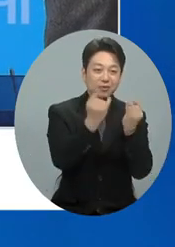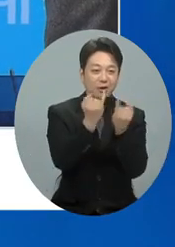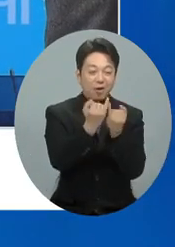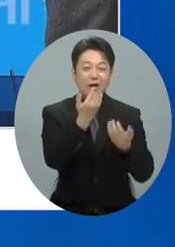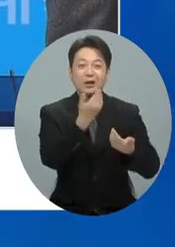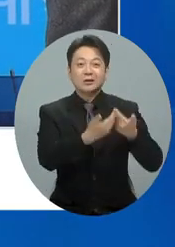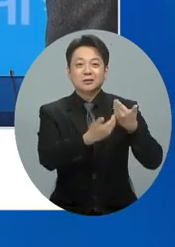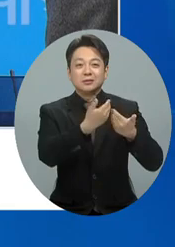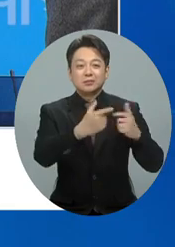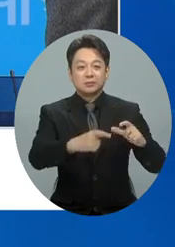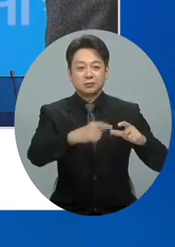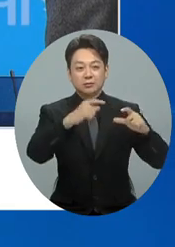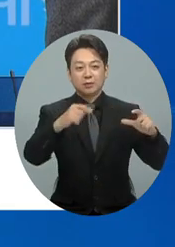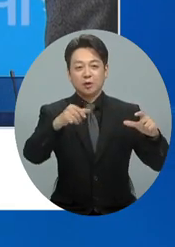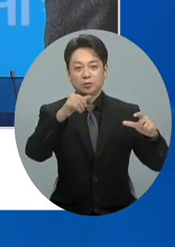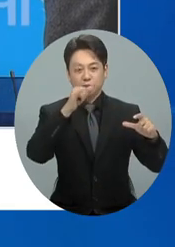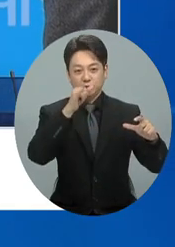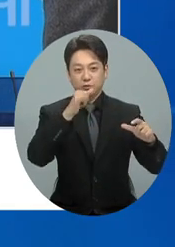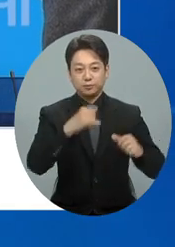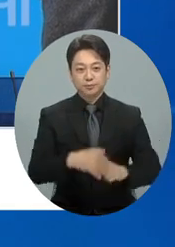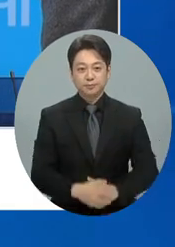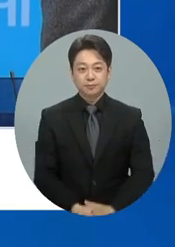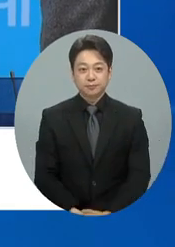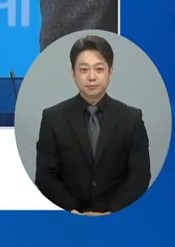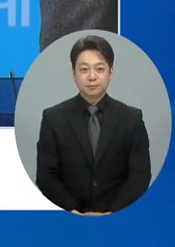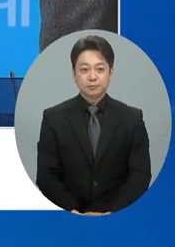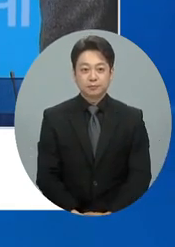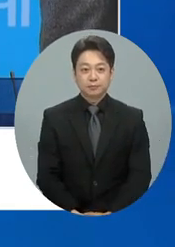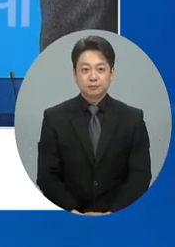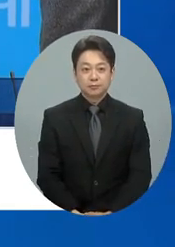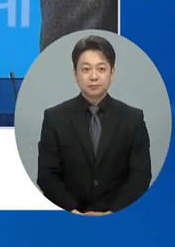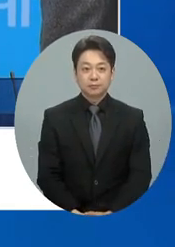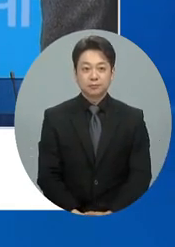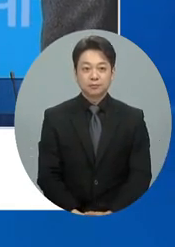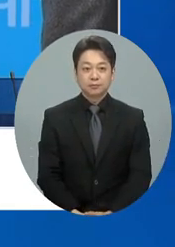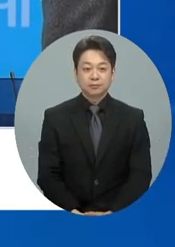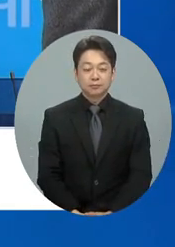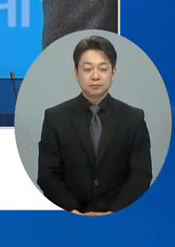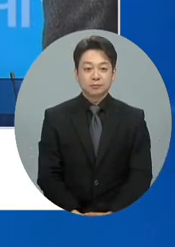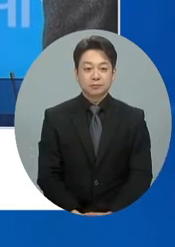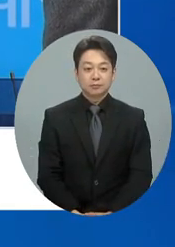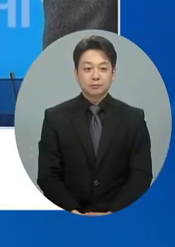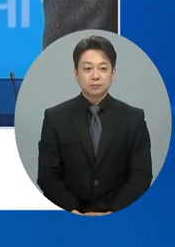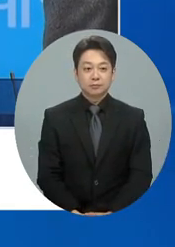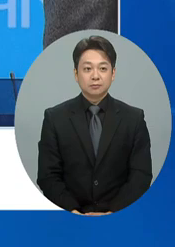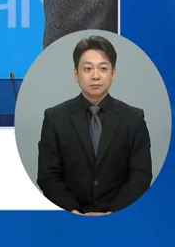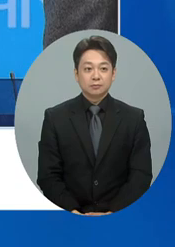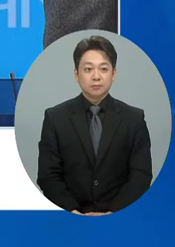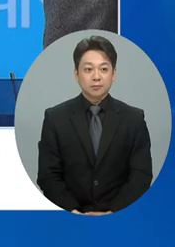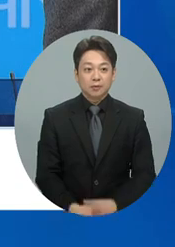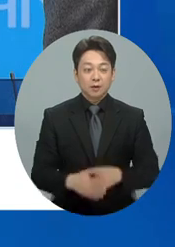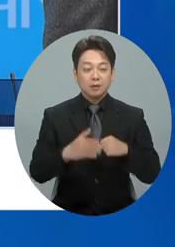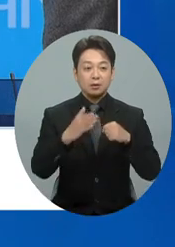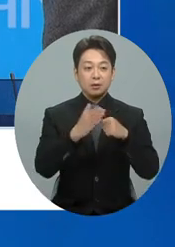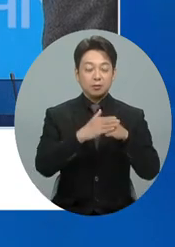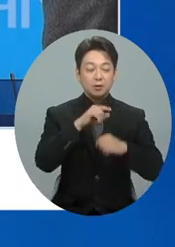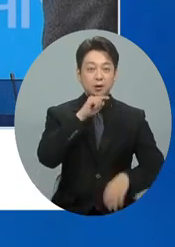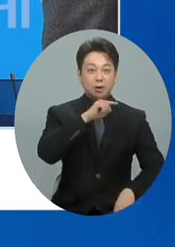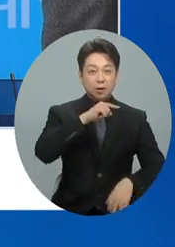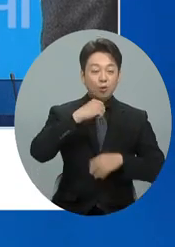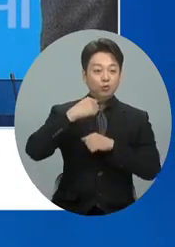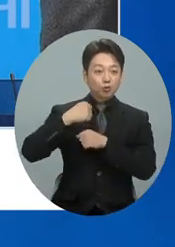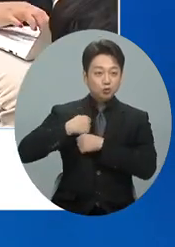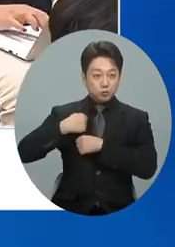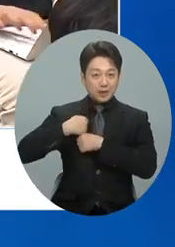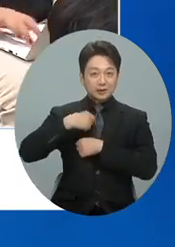이제 모병을 기본으로 하면서 이제 모병을 하지 않는 사람은 단기로 징병을 합니다. 거기서도